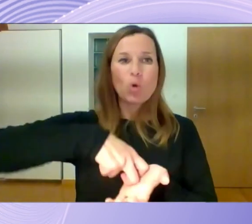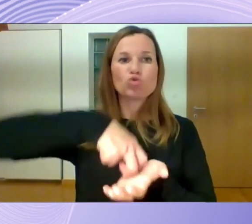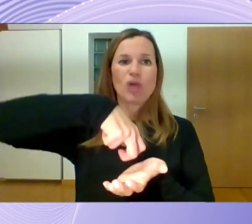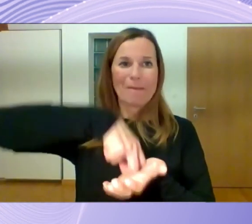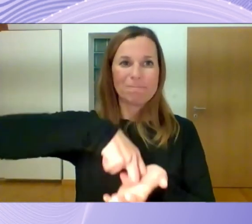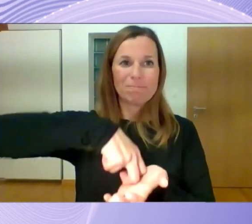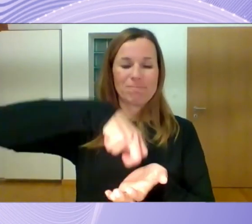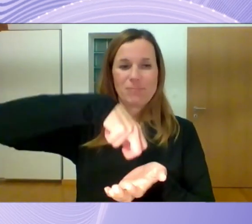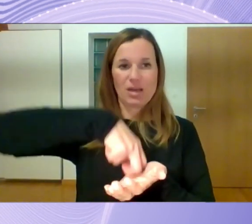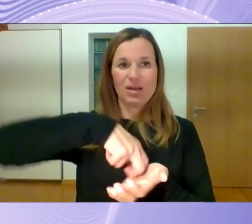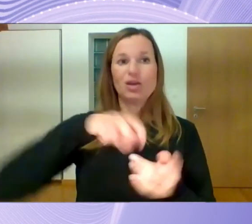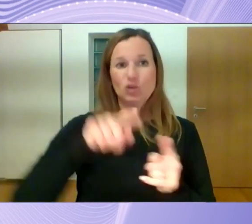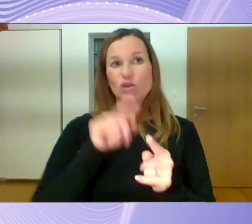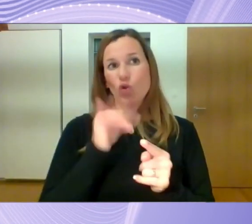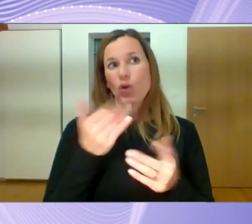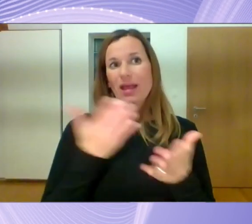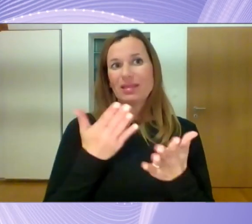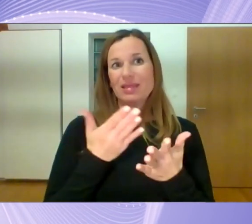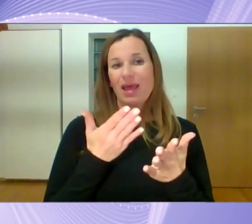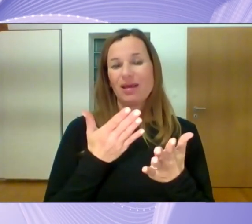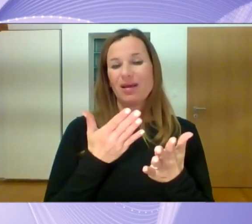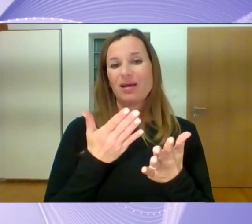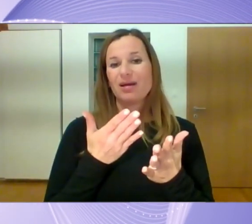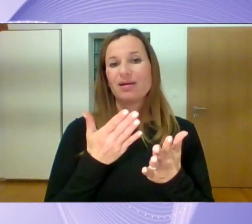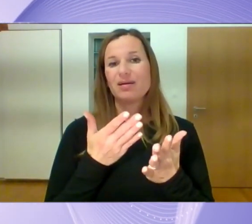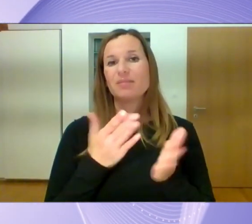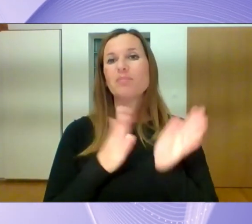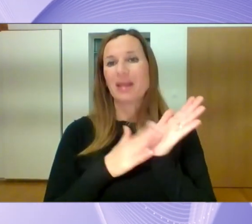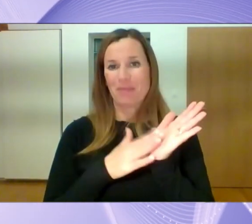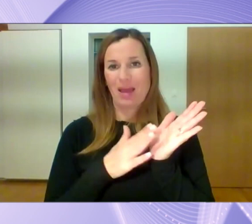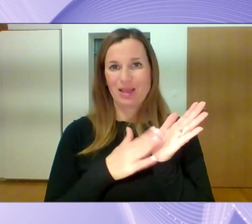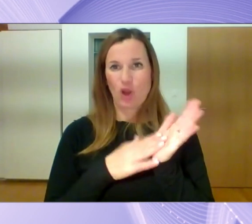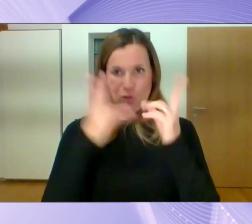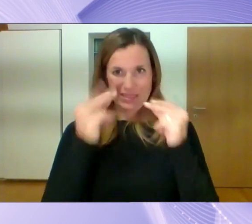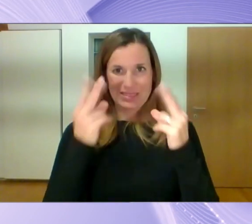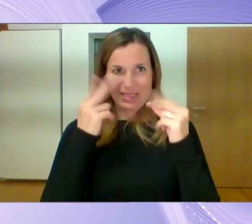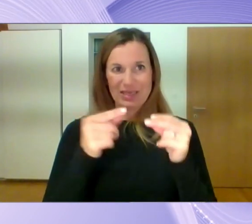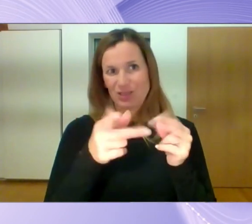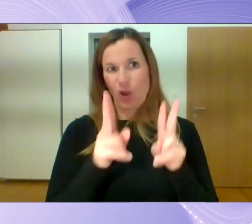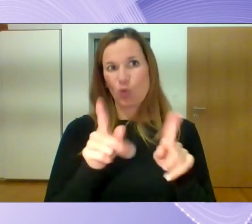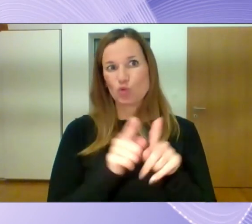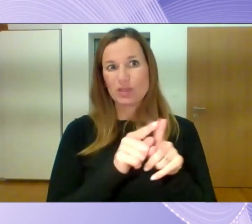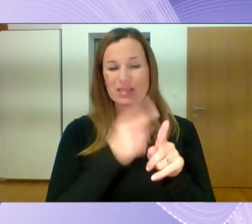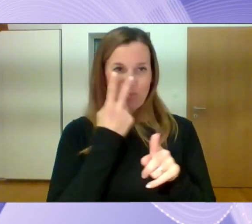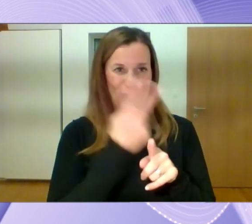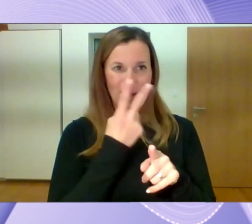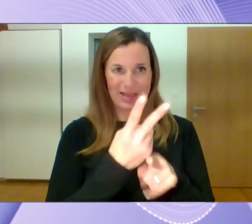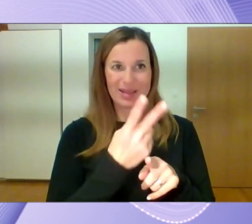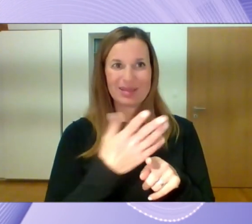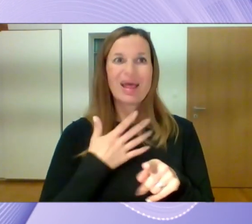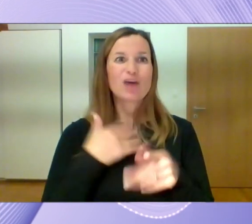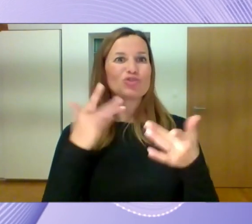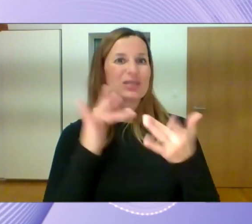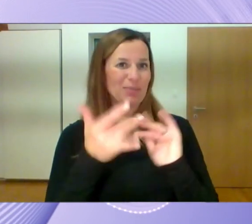se pravi, to je tudi nekaj prikazov slik, ki si jih lahko potem pogledate, so tudi na naši strani ali pa filmčki, potem je